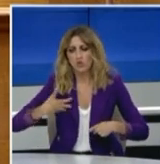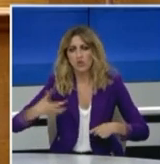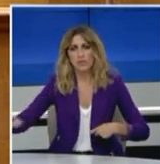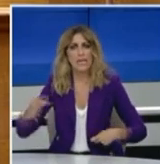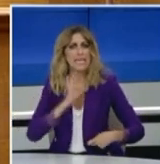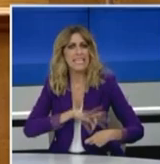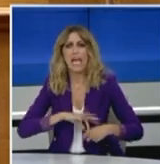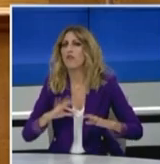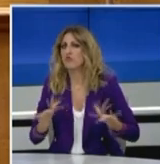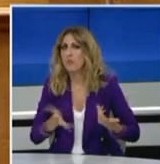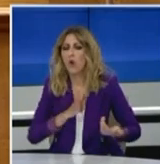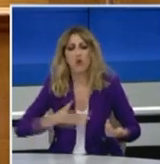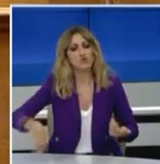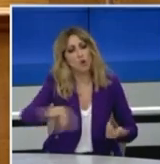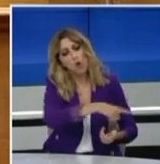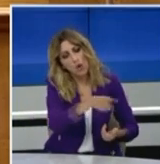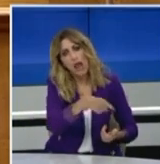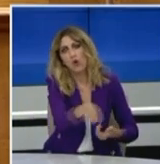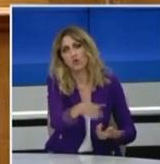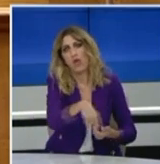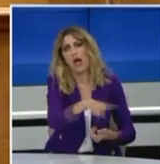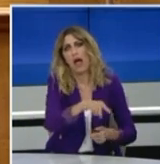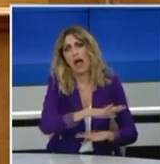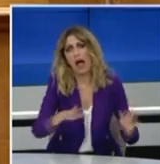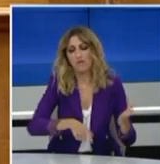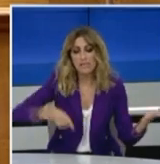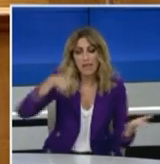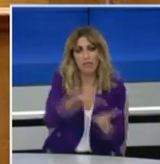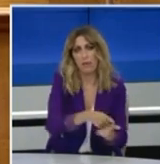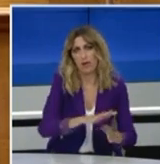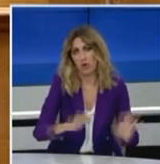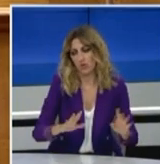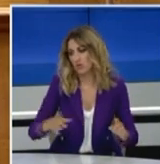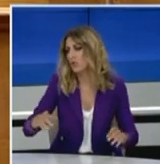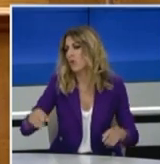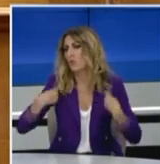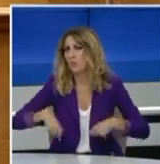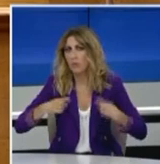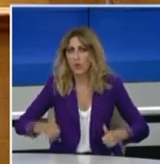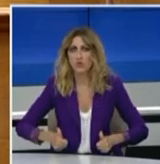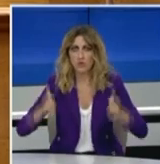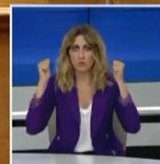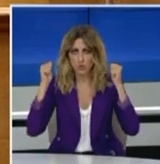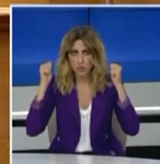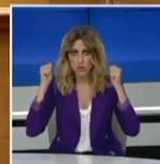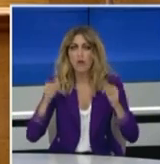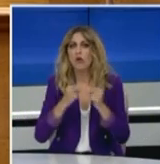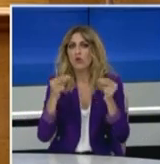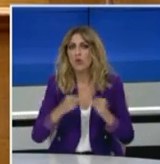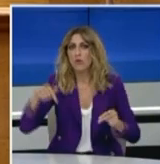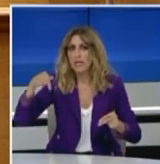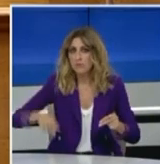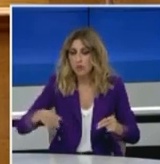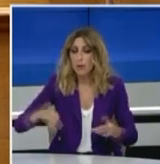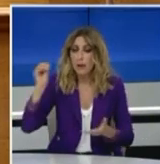μόνο που τώρα με τον αγώνα του πρέπει να πει πως δεν θα πληρώσει ξανά τα σπασμένα της